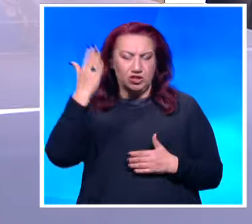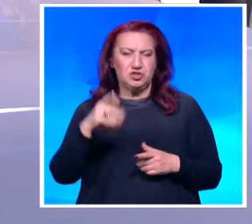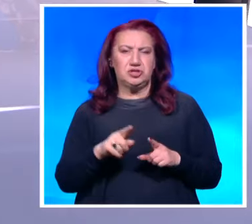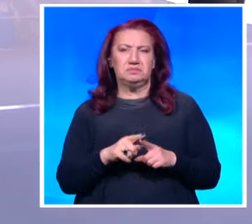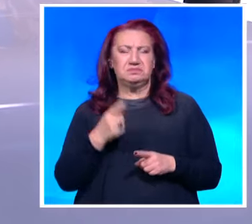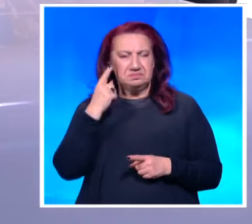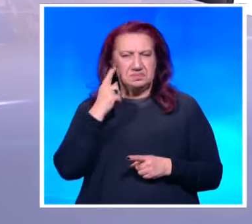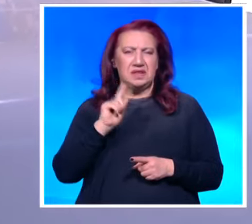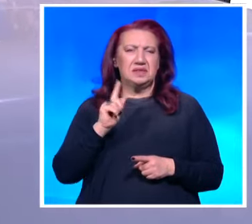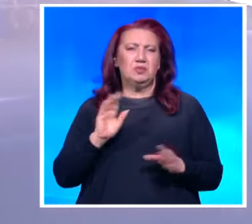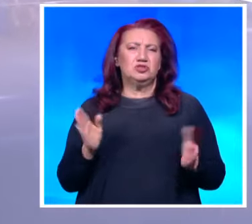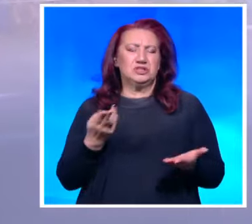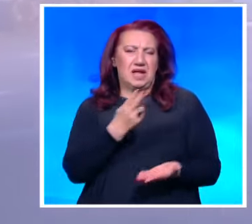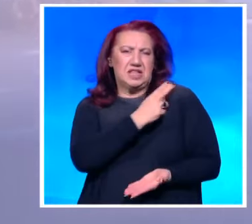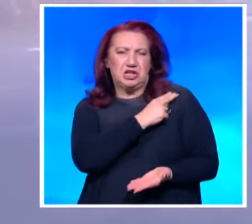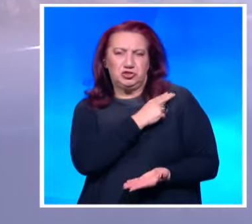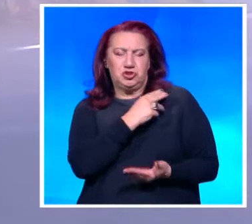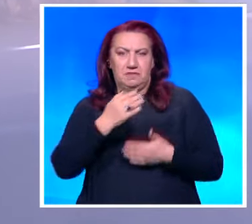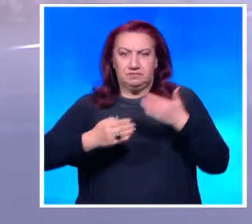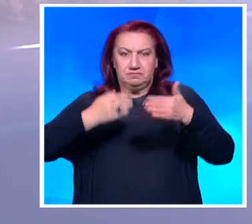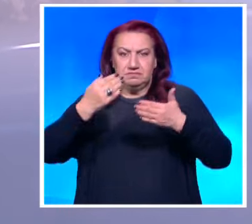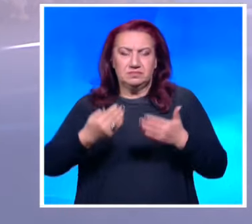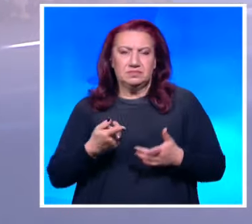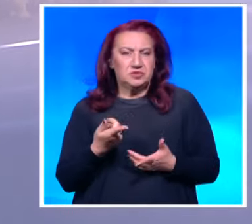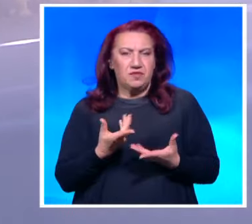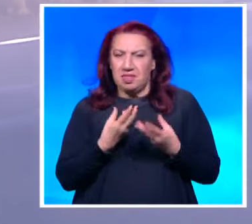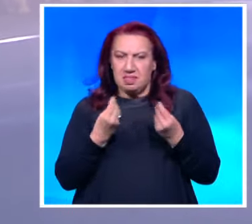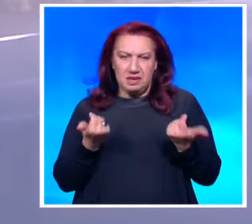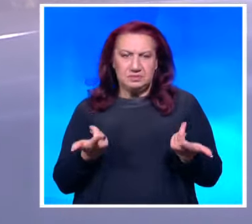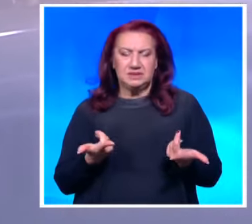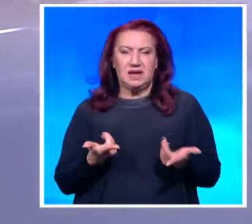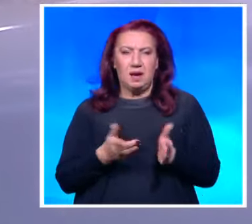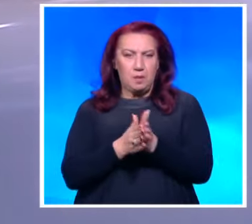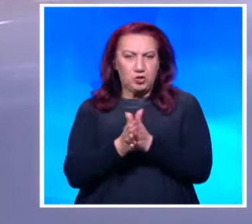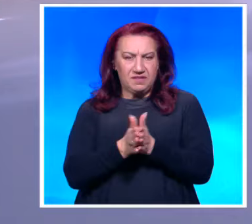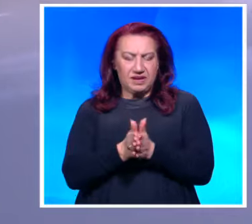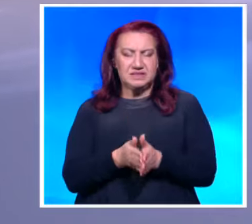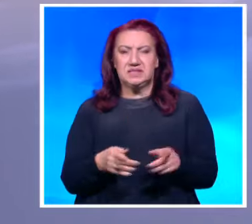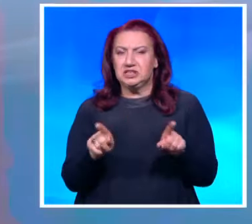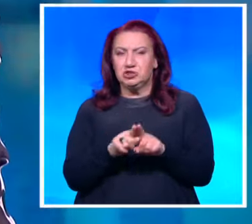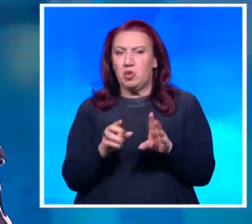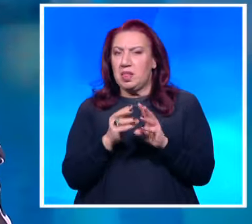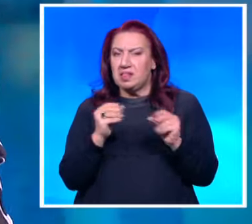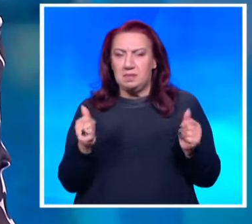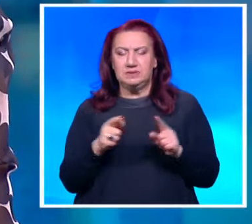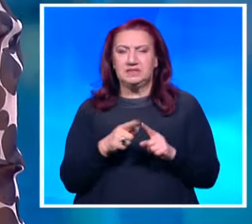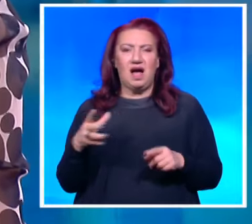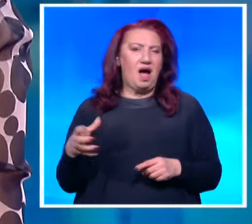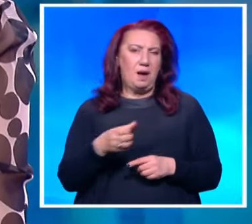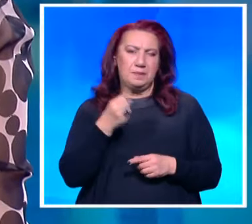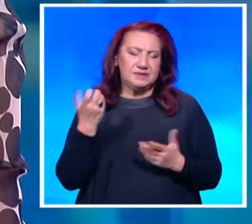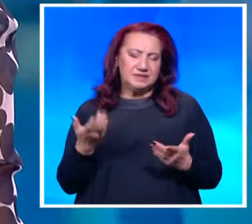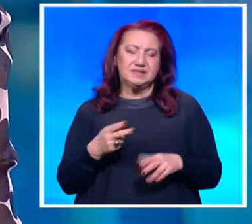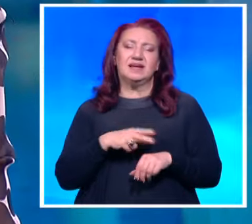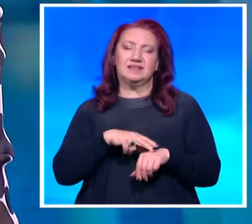Това пак липса на мотивация ли е или липса на амбиция? Всичко това е свързано и с мотивация, и с